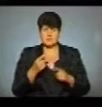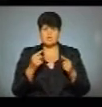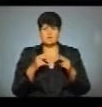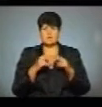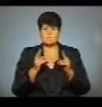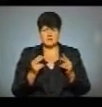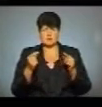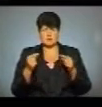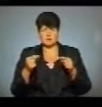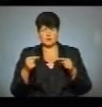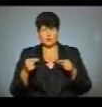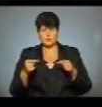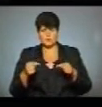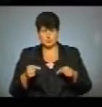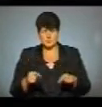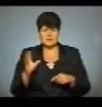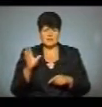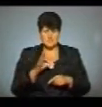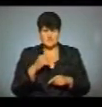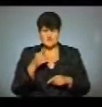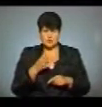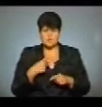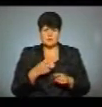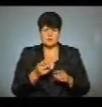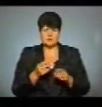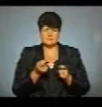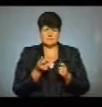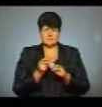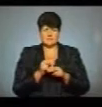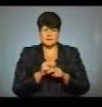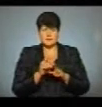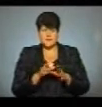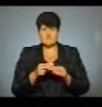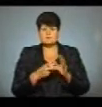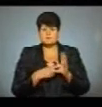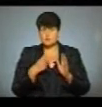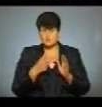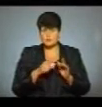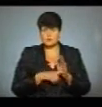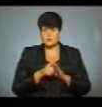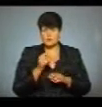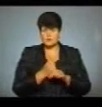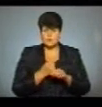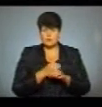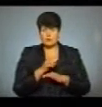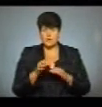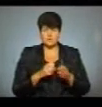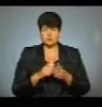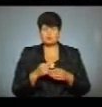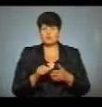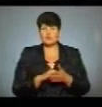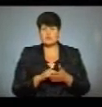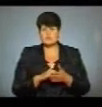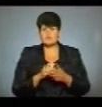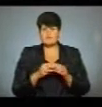і фактично всі роки поточними ремонтами його отримували. У 17-му році ми вже почали розробляти порядку документацію.